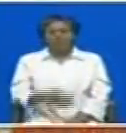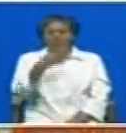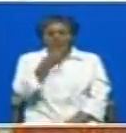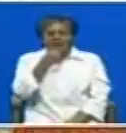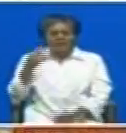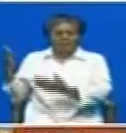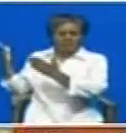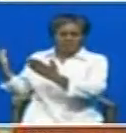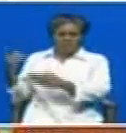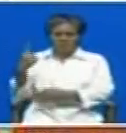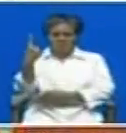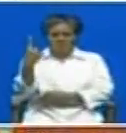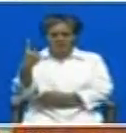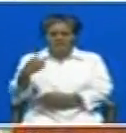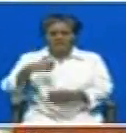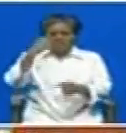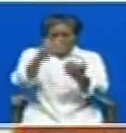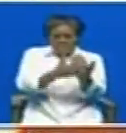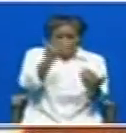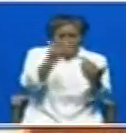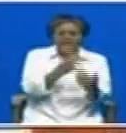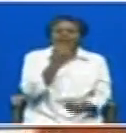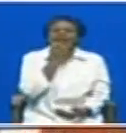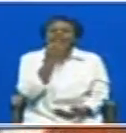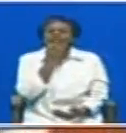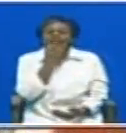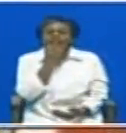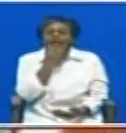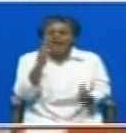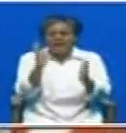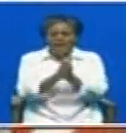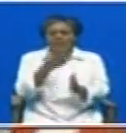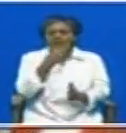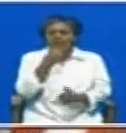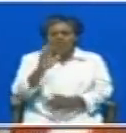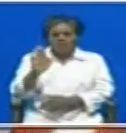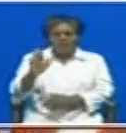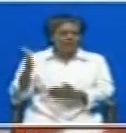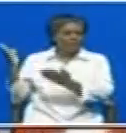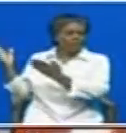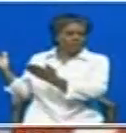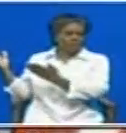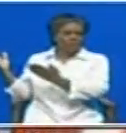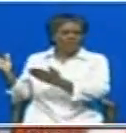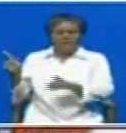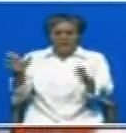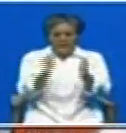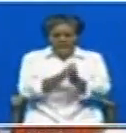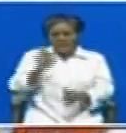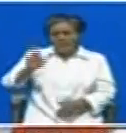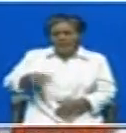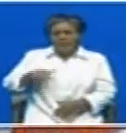iliyopita waliokua vijakazi wake mzee jomo kenyatta pamoja na babake zana ya mwakio Na Mamake